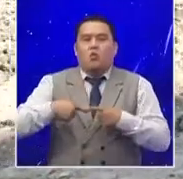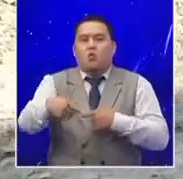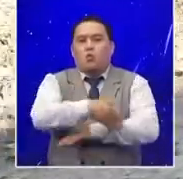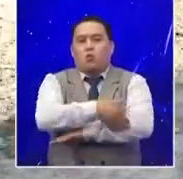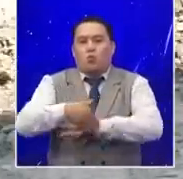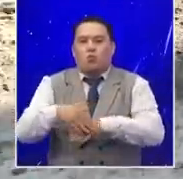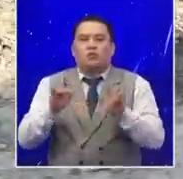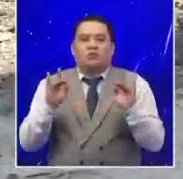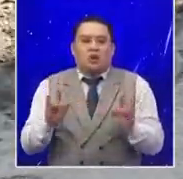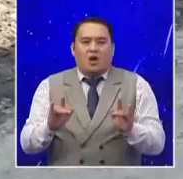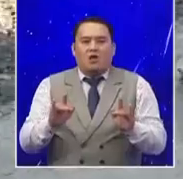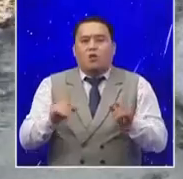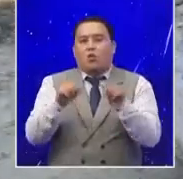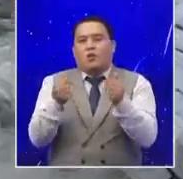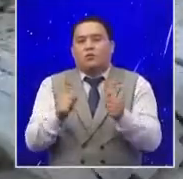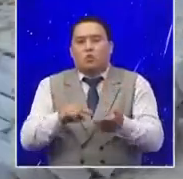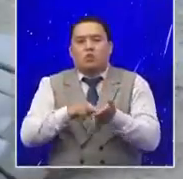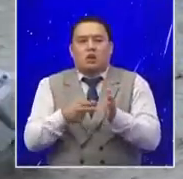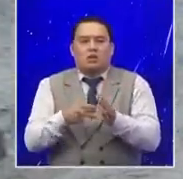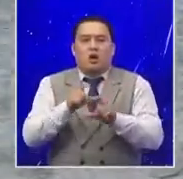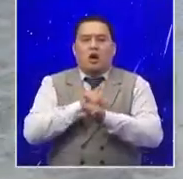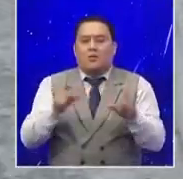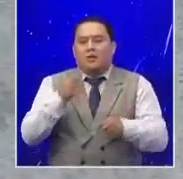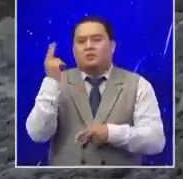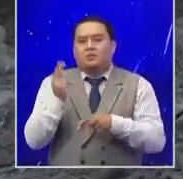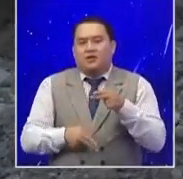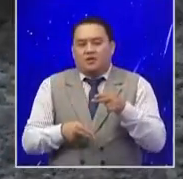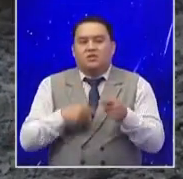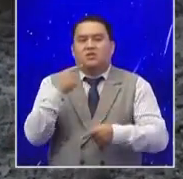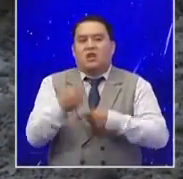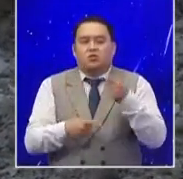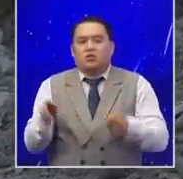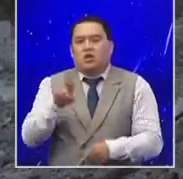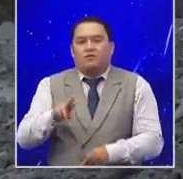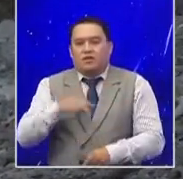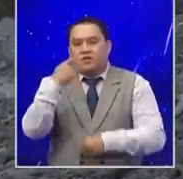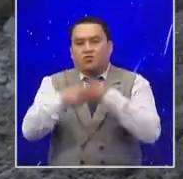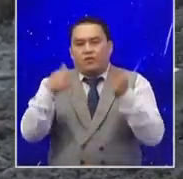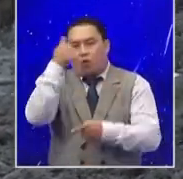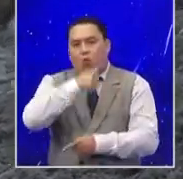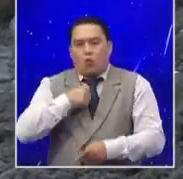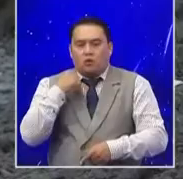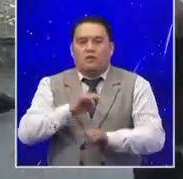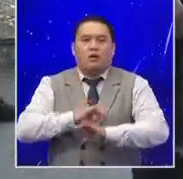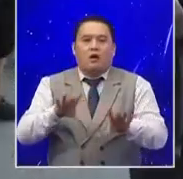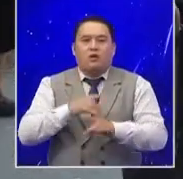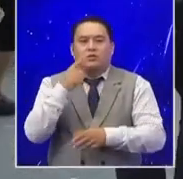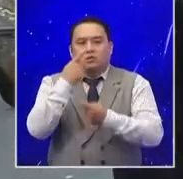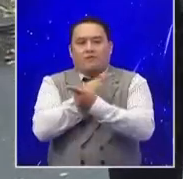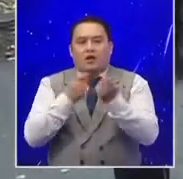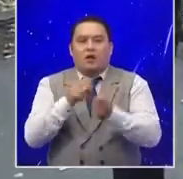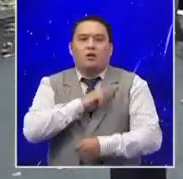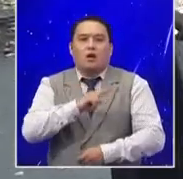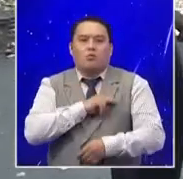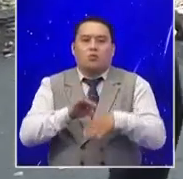установят скамейки, урны и скульптуры. По планам, объект должны завершить до конца января следующего года. Лязат Турлашев заявил, что работы